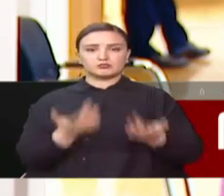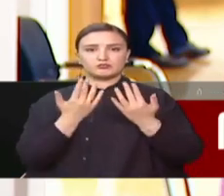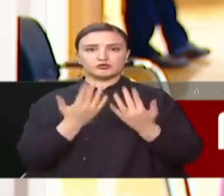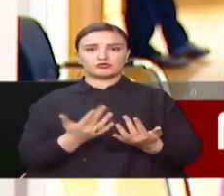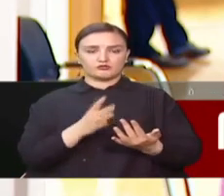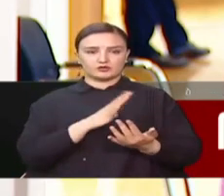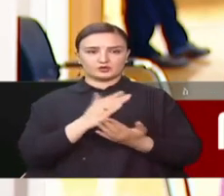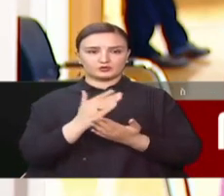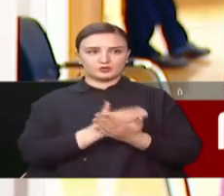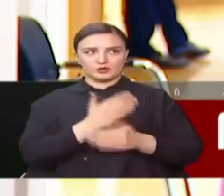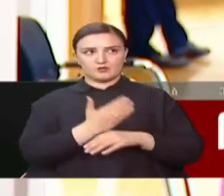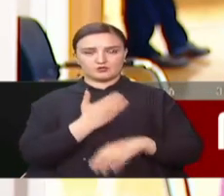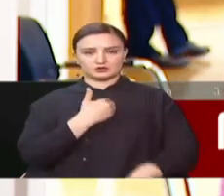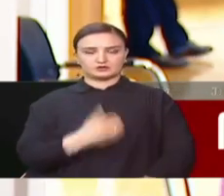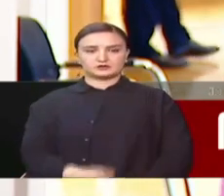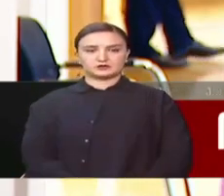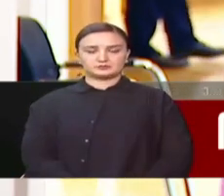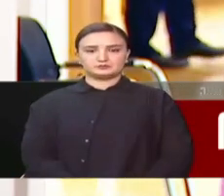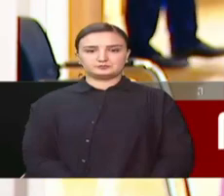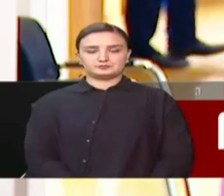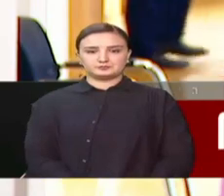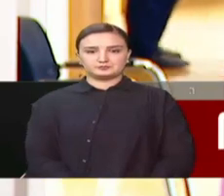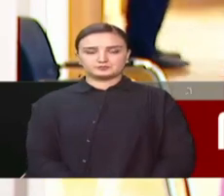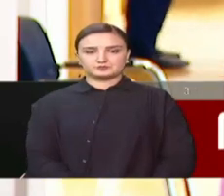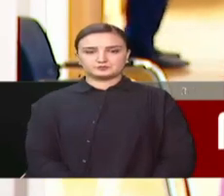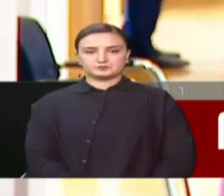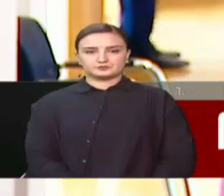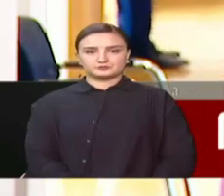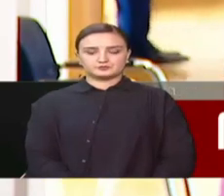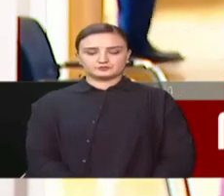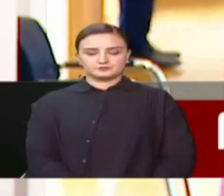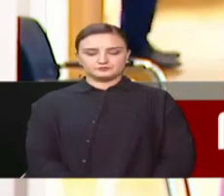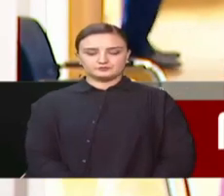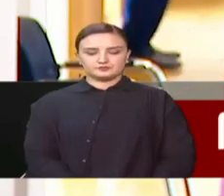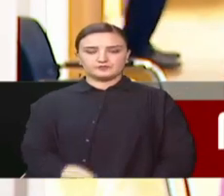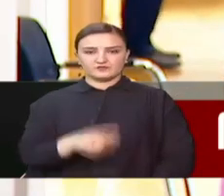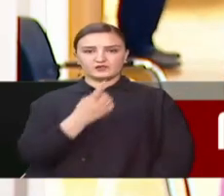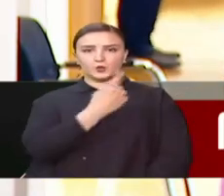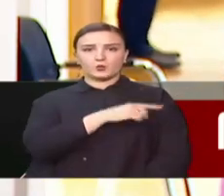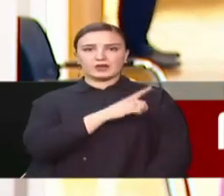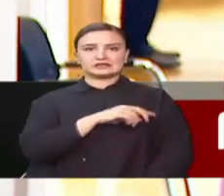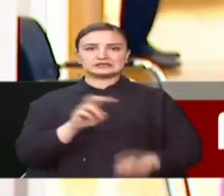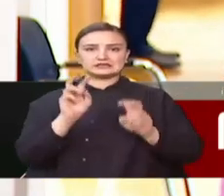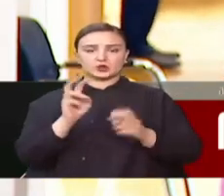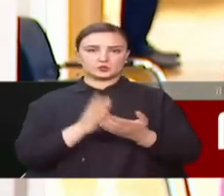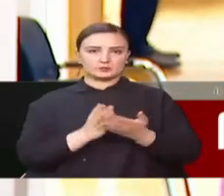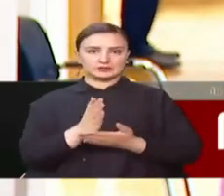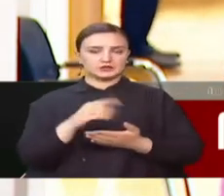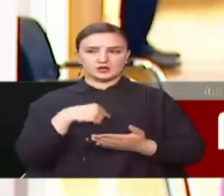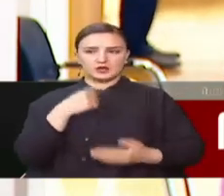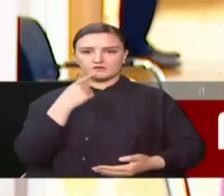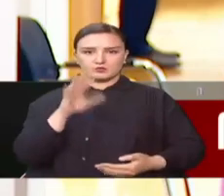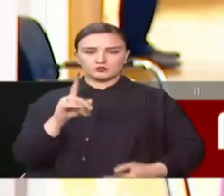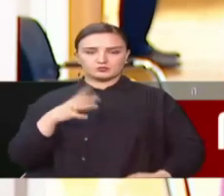მოთხოვნა იყო რაღაც გამოგზავნილი თუ არ ვცდები მათ შორის უკრაინული მხარისგან 30-მდე ჰუმანიტარული მიზნებით ხო ეხა აქ ხო არ არის საუბარი